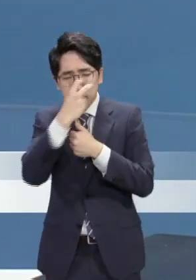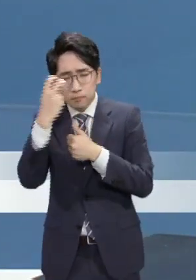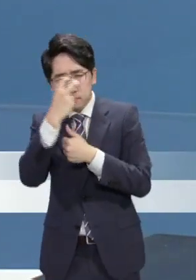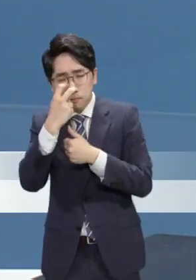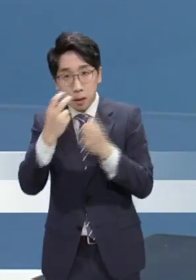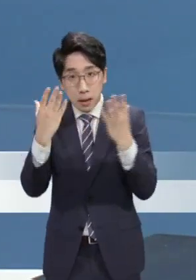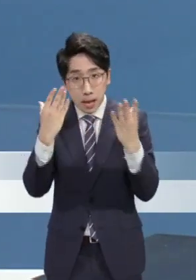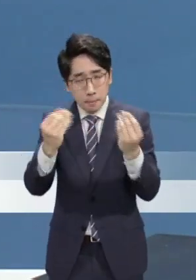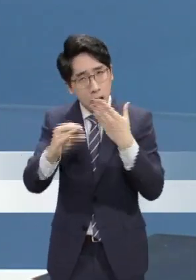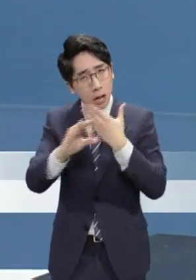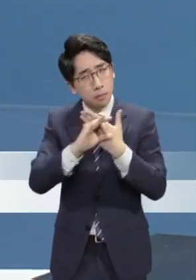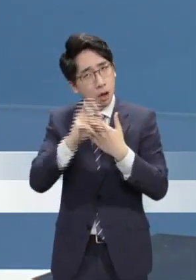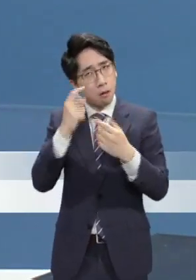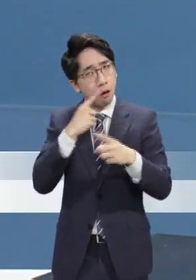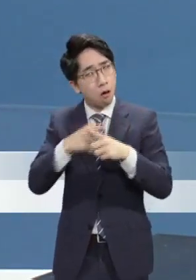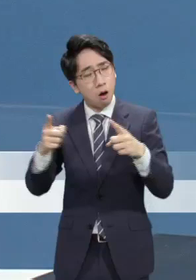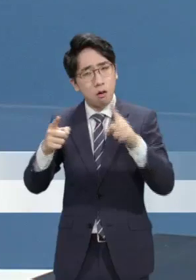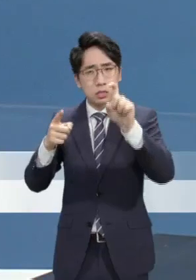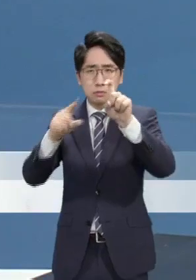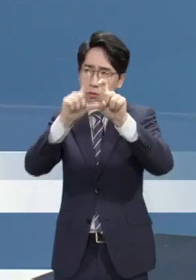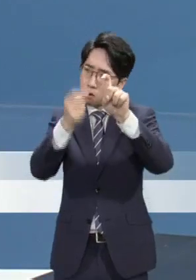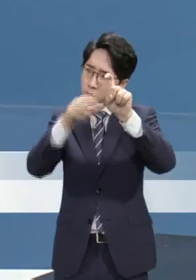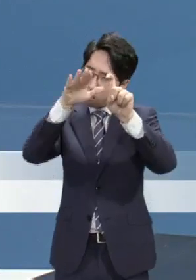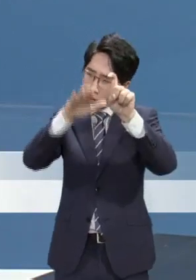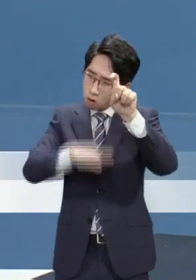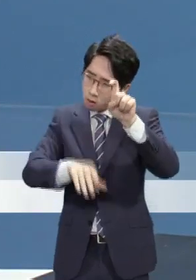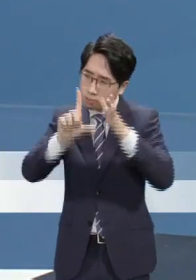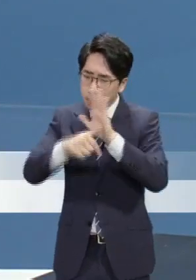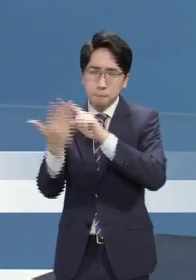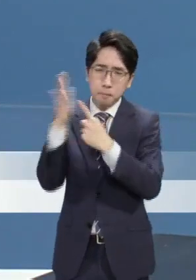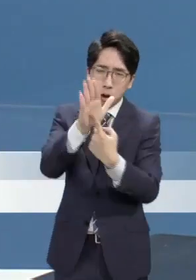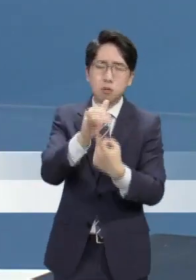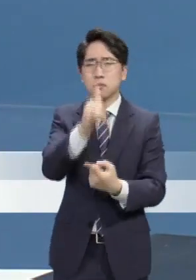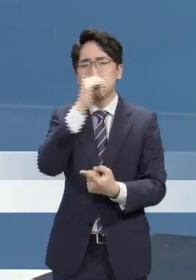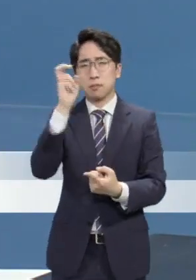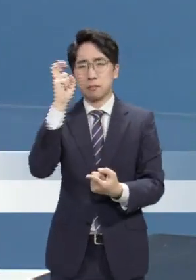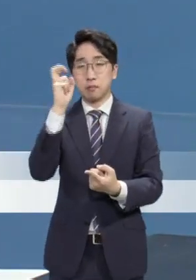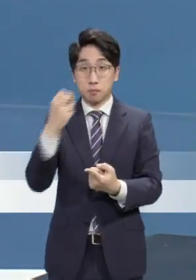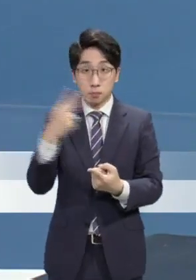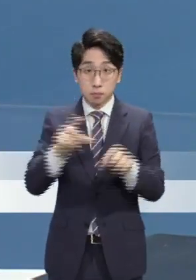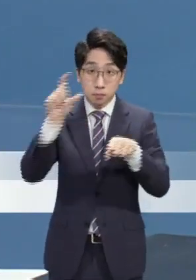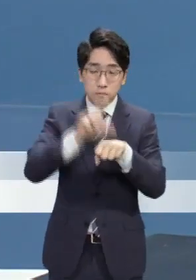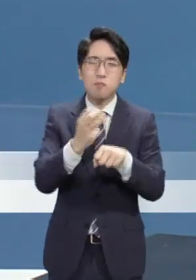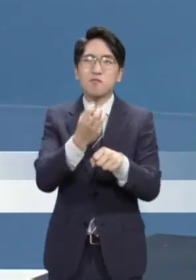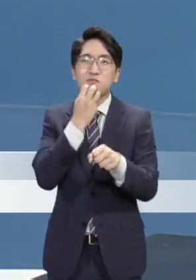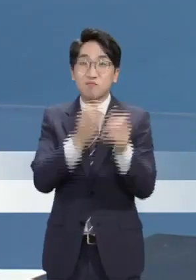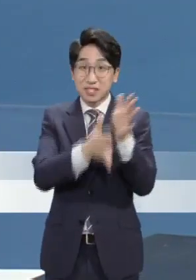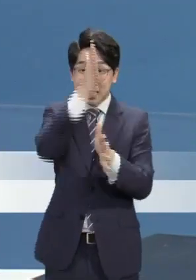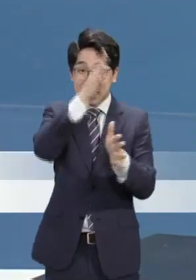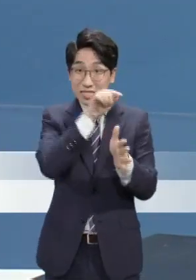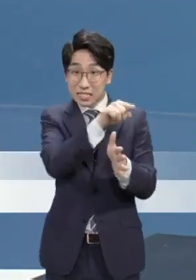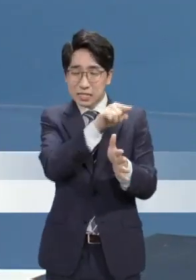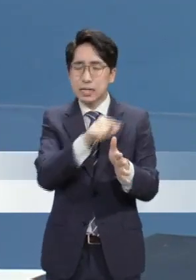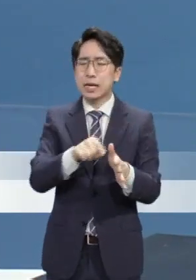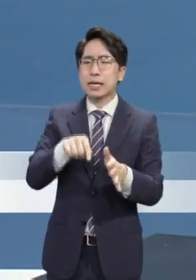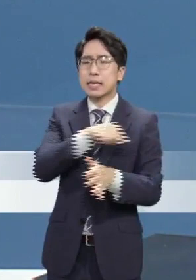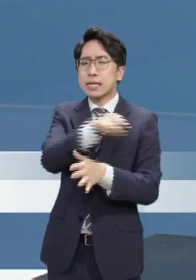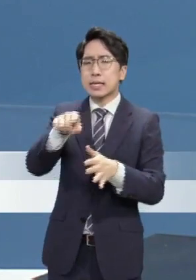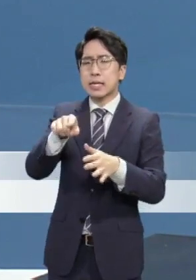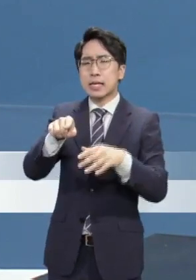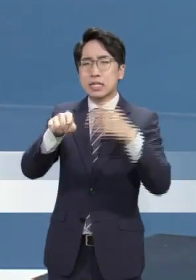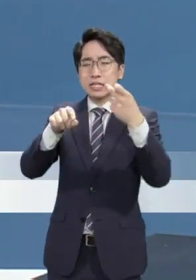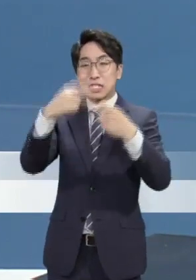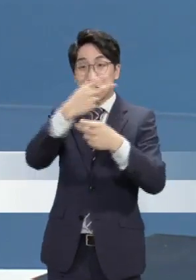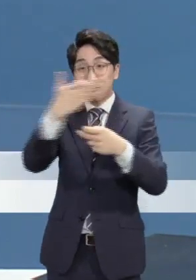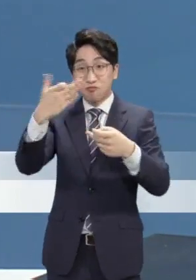다음달 중에 좀 나올 걸로 좀 보이고요 그리고 올해 안에는 솔 씨가 최종 부지를 선정 할 거다 이런 예측도 좀 나오고